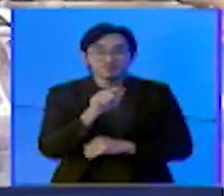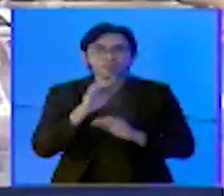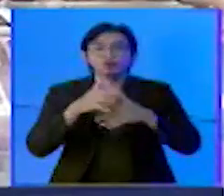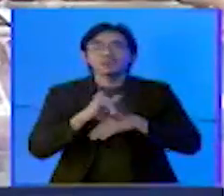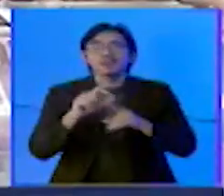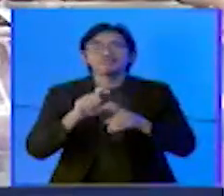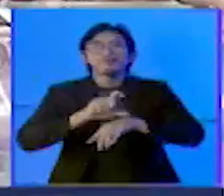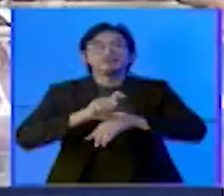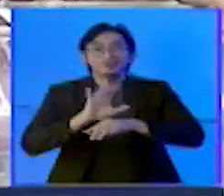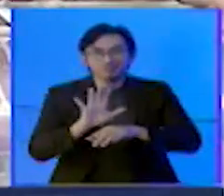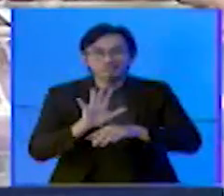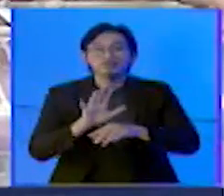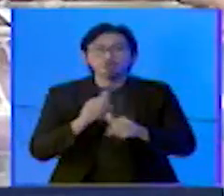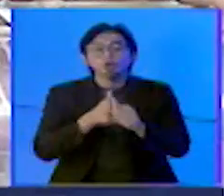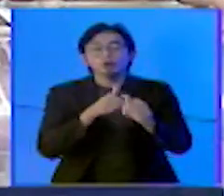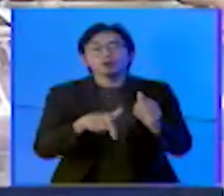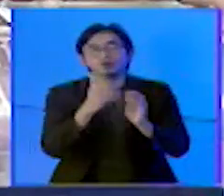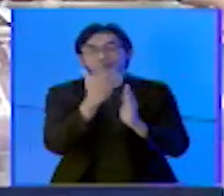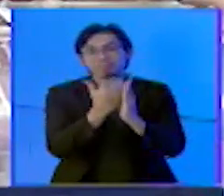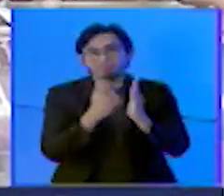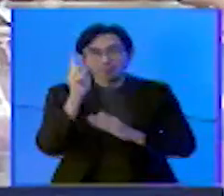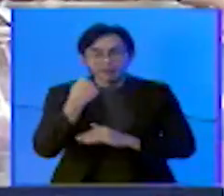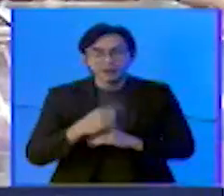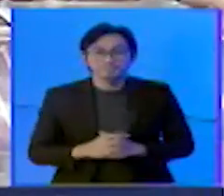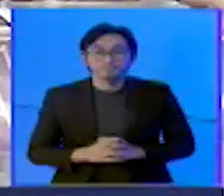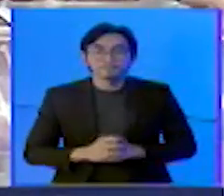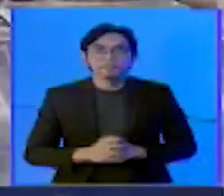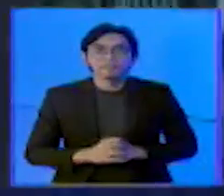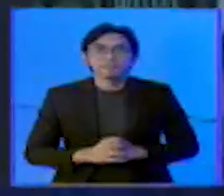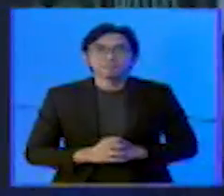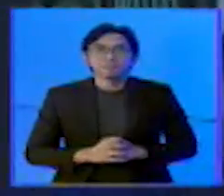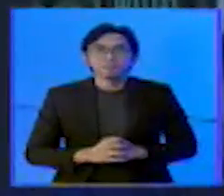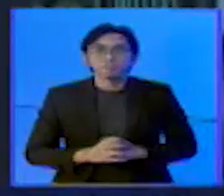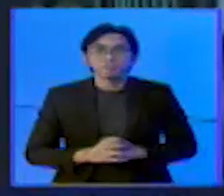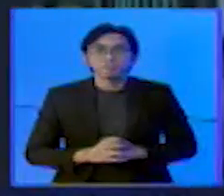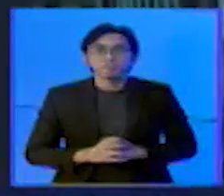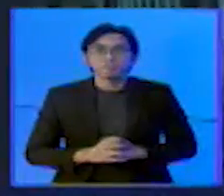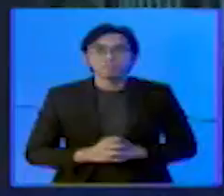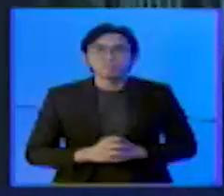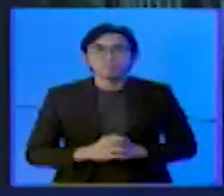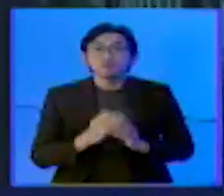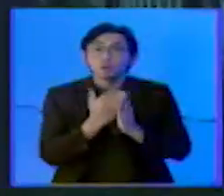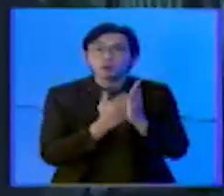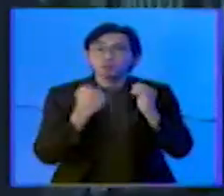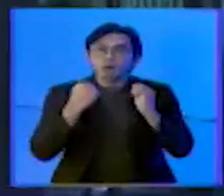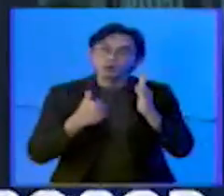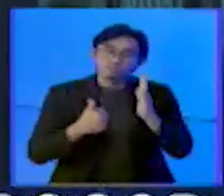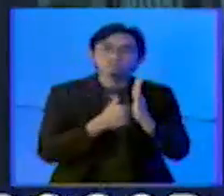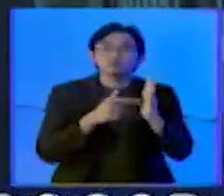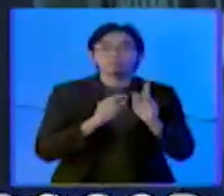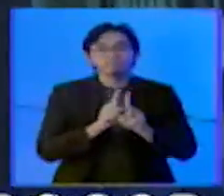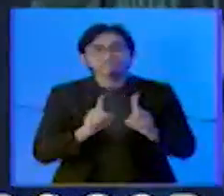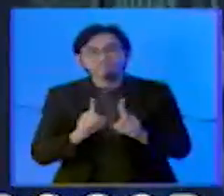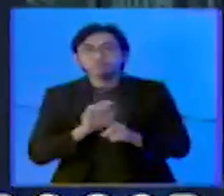melaksanakan shalat Ied di masjid sebagaimana anjuran pemerintah dengan menerapkan protokol kesehatan dan menjaga jarak Presiden Joko Widodo